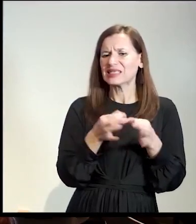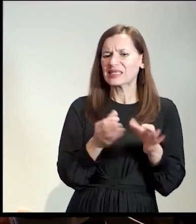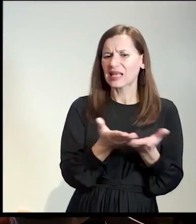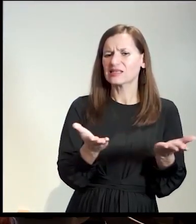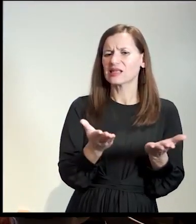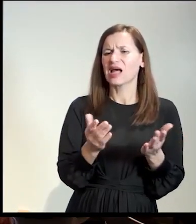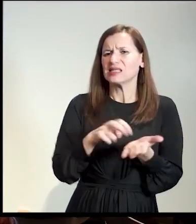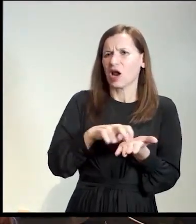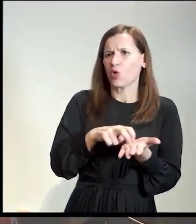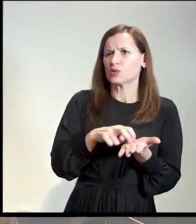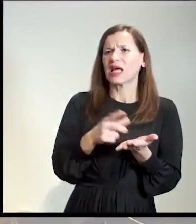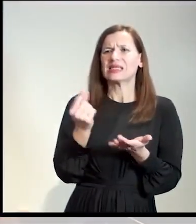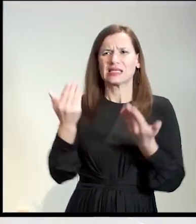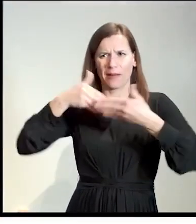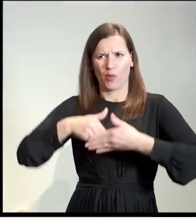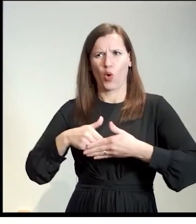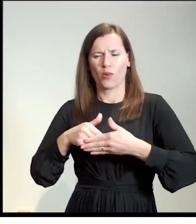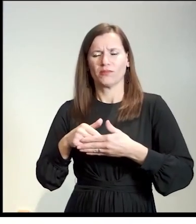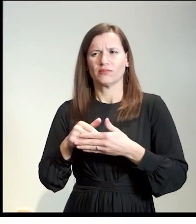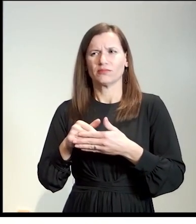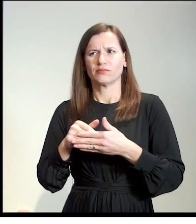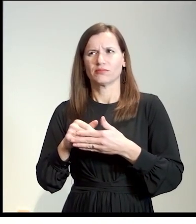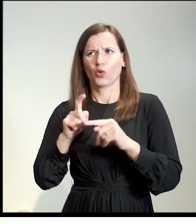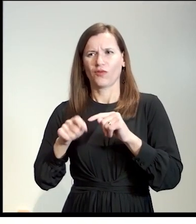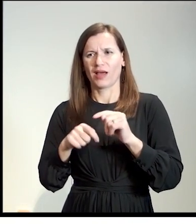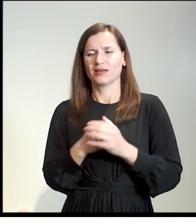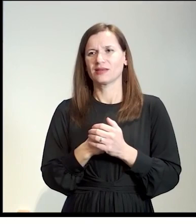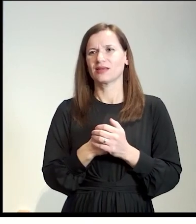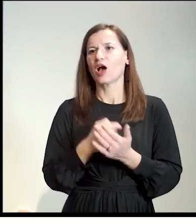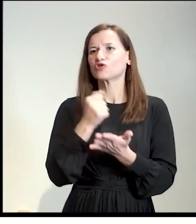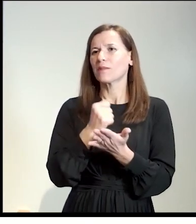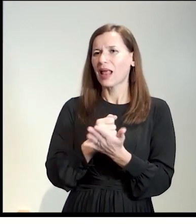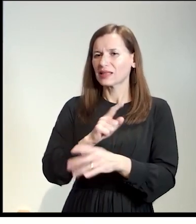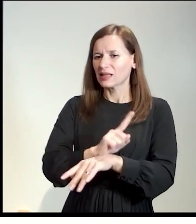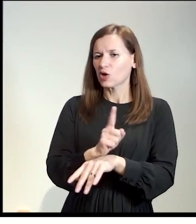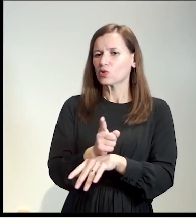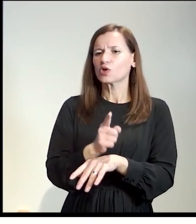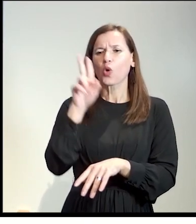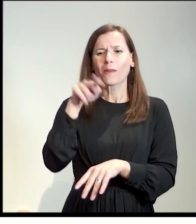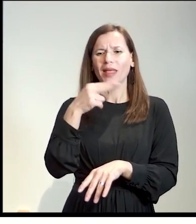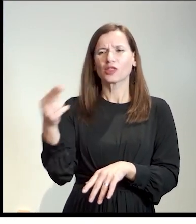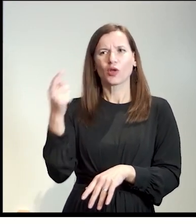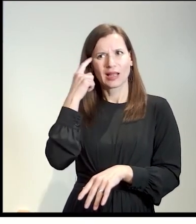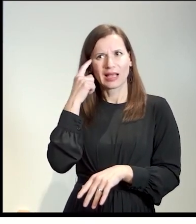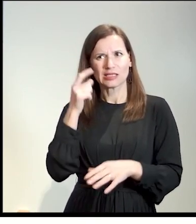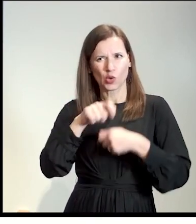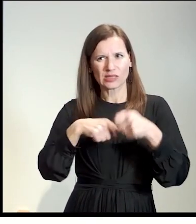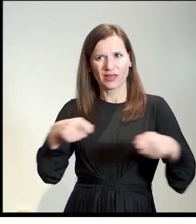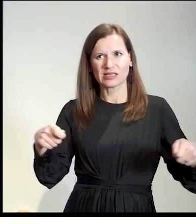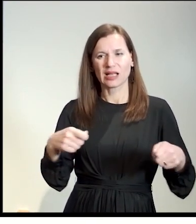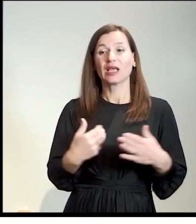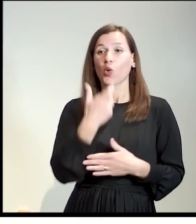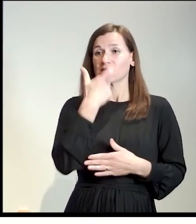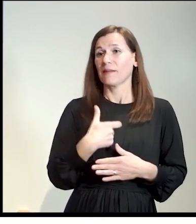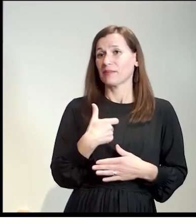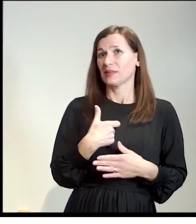spopada. Štempljanje trenutkov, z umetno inteligenco zvezano, zal osebni zdravnik, ujet